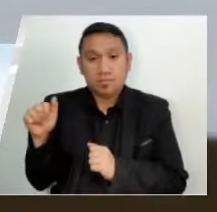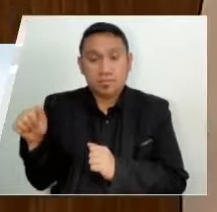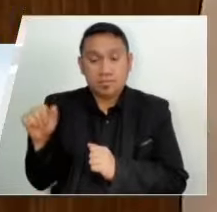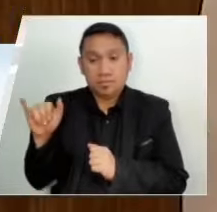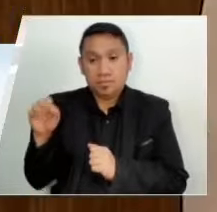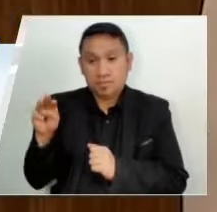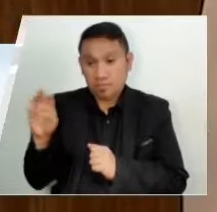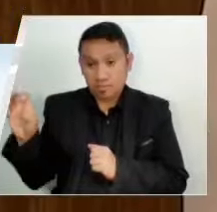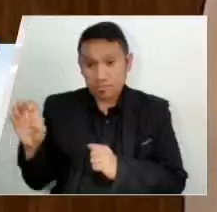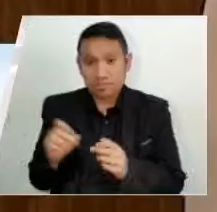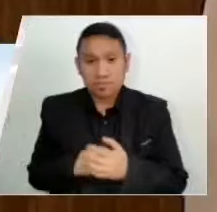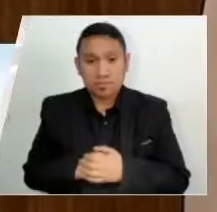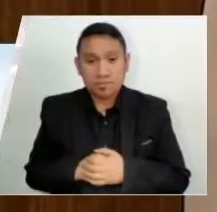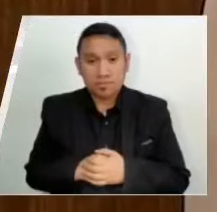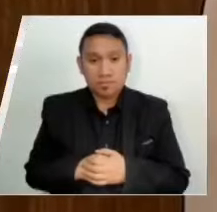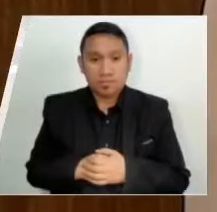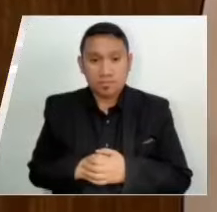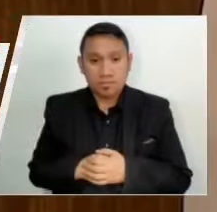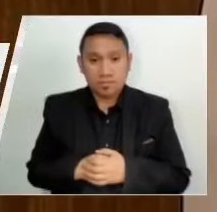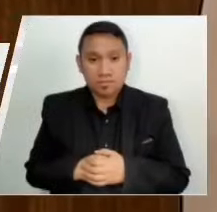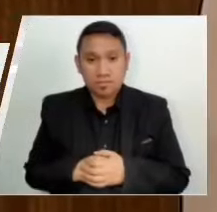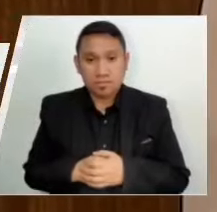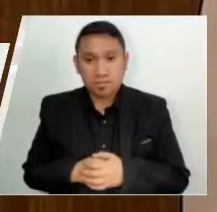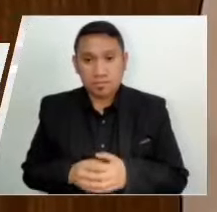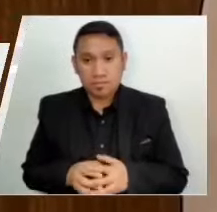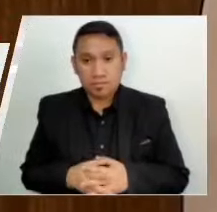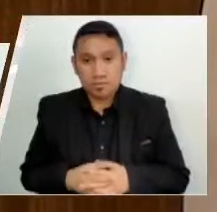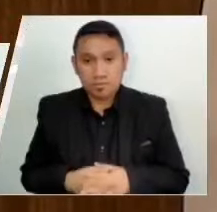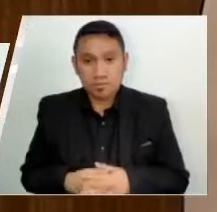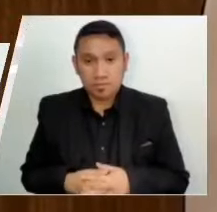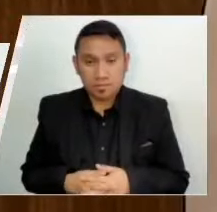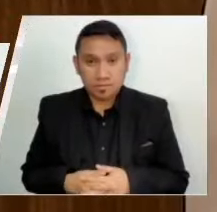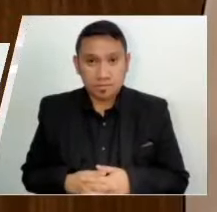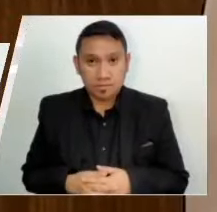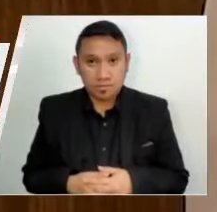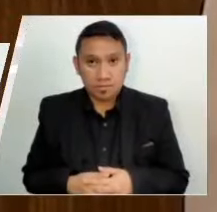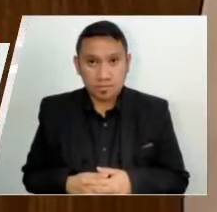In fact, Senator Aimee signed this committee report, this Bicam.